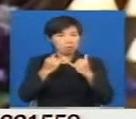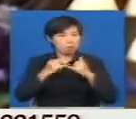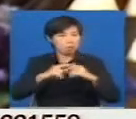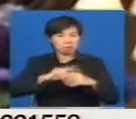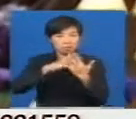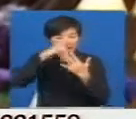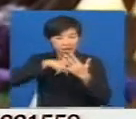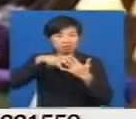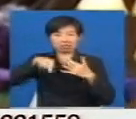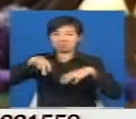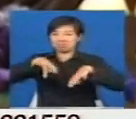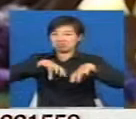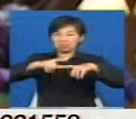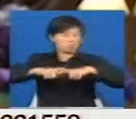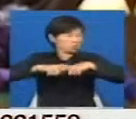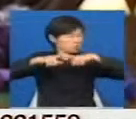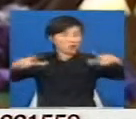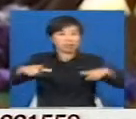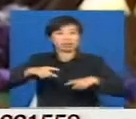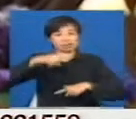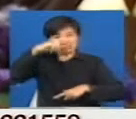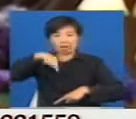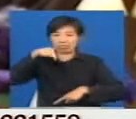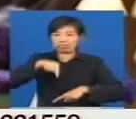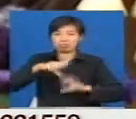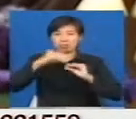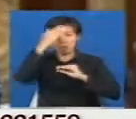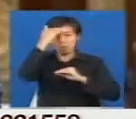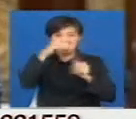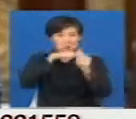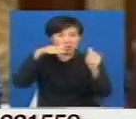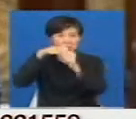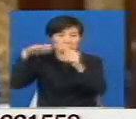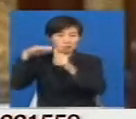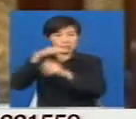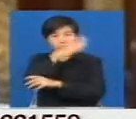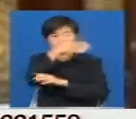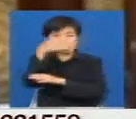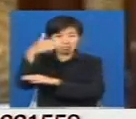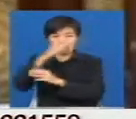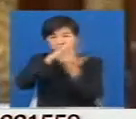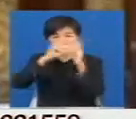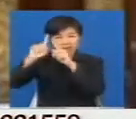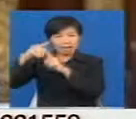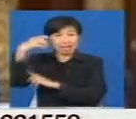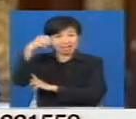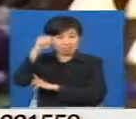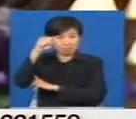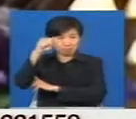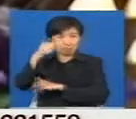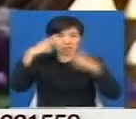ดของประเทศไทย ครับ เพราะว่าผู้นำประเทศเนี่ย10ประเทศมาที่บ้านเรานะครับมี4ประธานาธิบดี